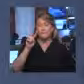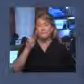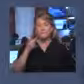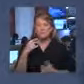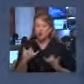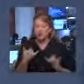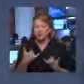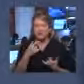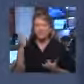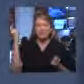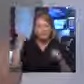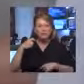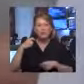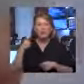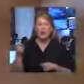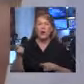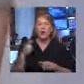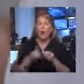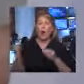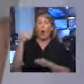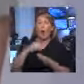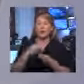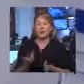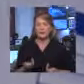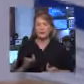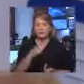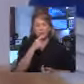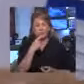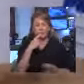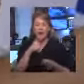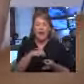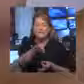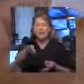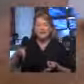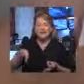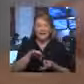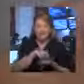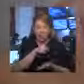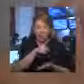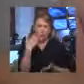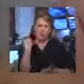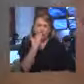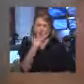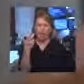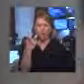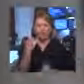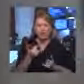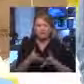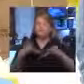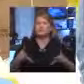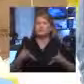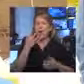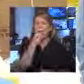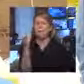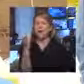לאחרונה הוא חטף מכה קשה מהעירייה, שעולה לו עוד כסף. העלו לי את המטראז' של המקום מ-300 ל-400 ומשהו